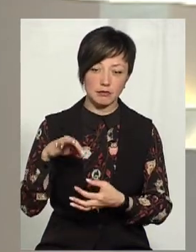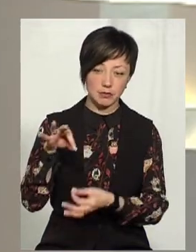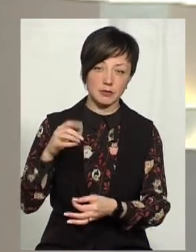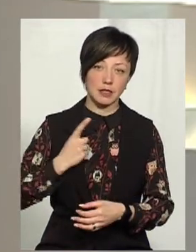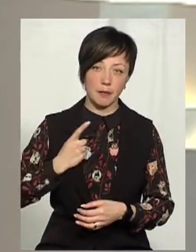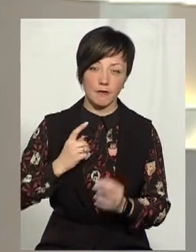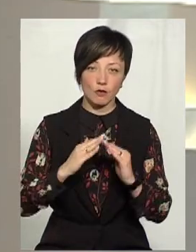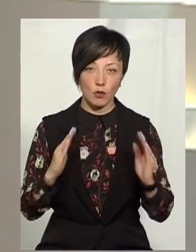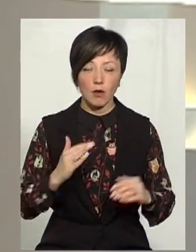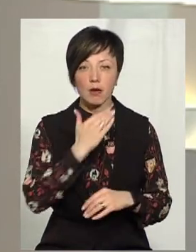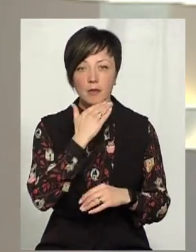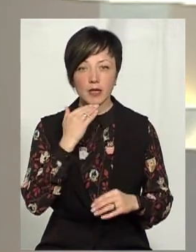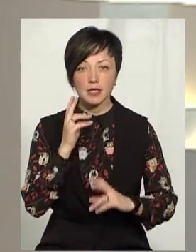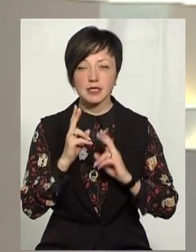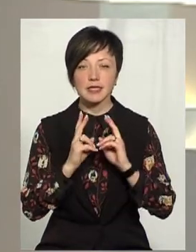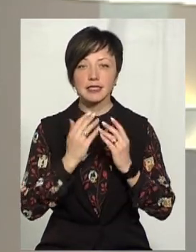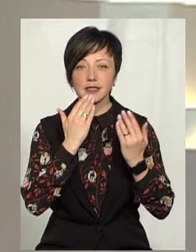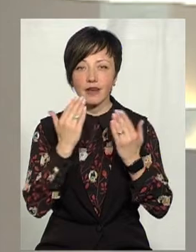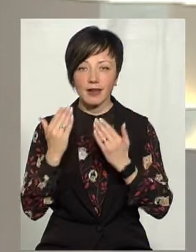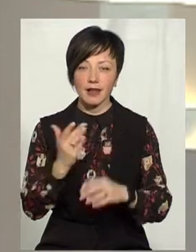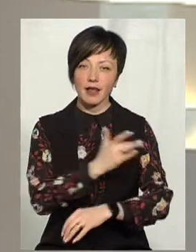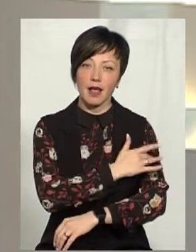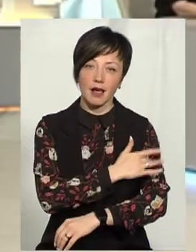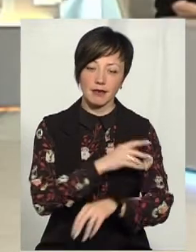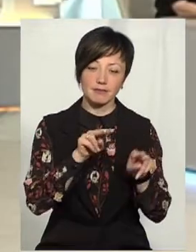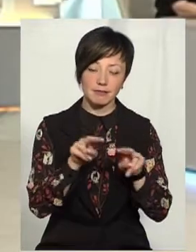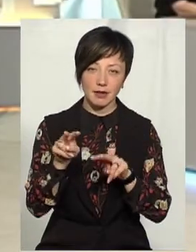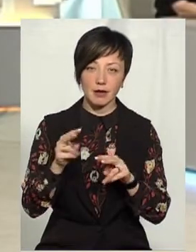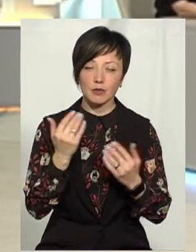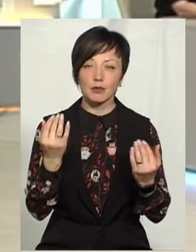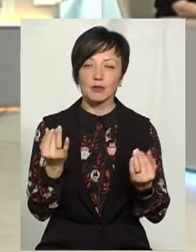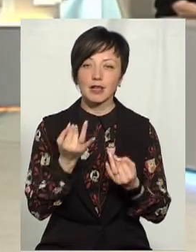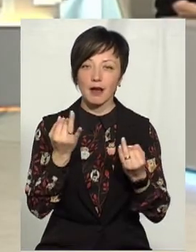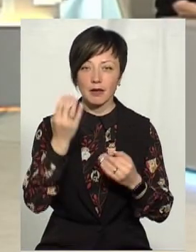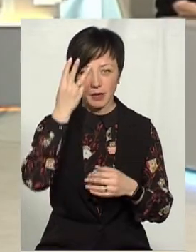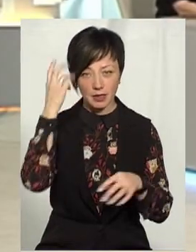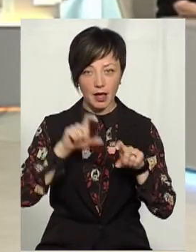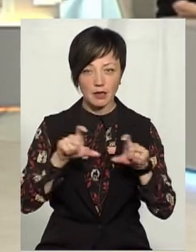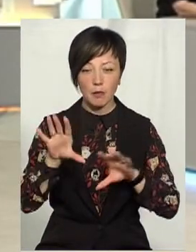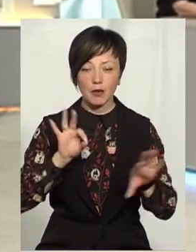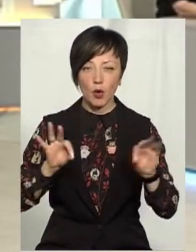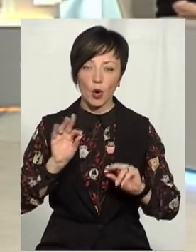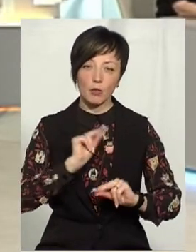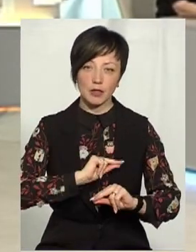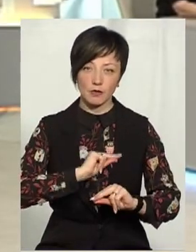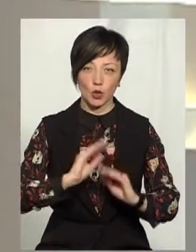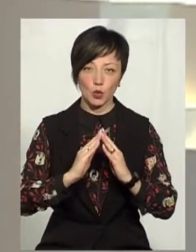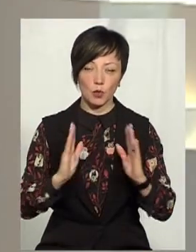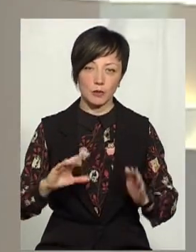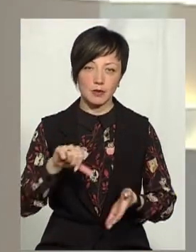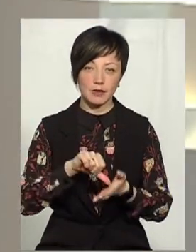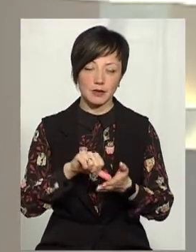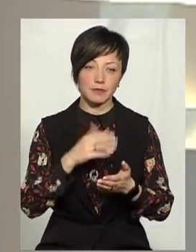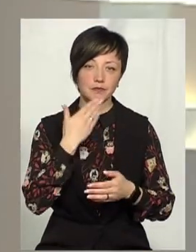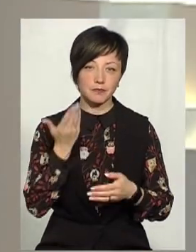Чи побільшало звернень стосовно нянь? Ми поцікавились у Хмельницькому агентстві з підбору домашнього персоналу. Його представниця